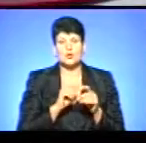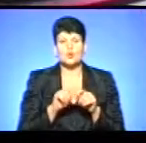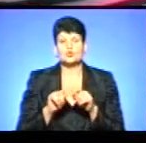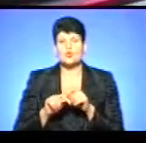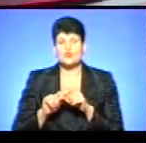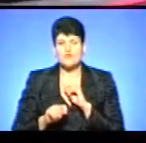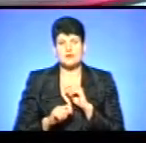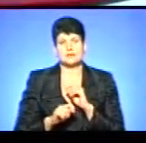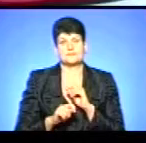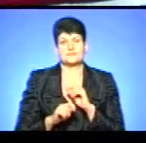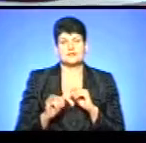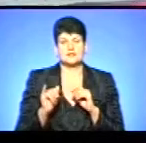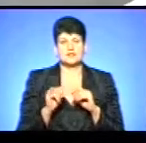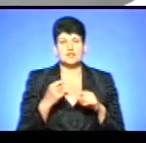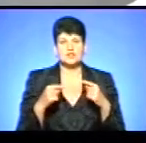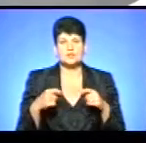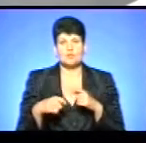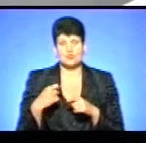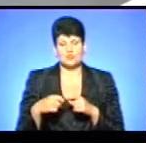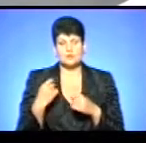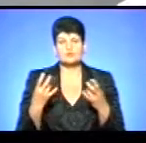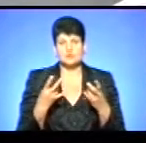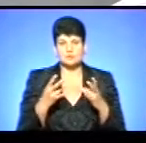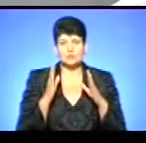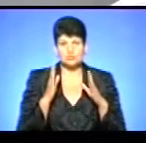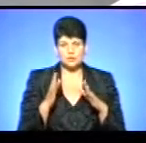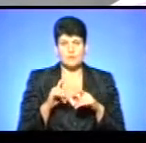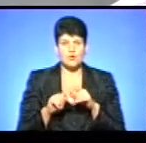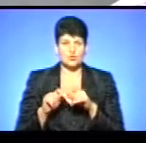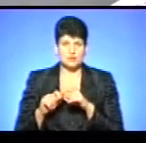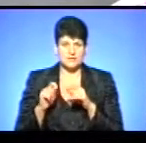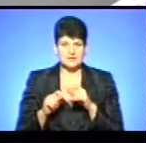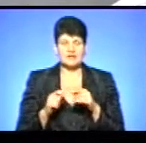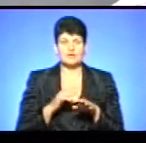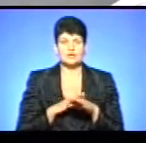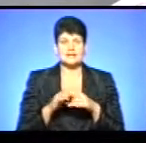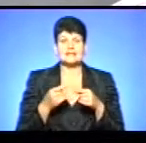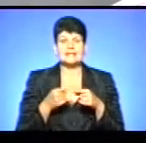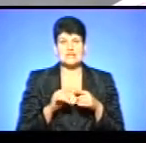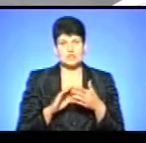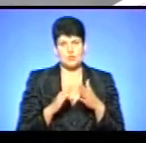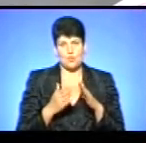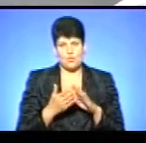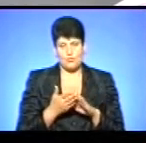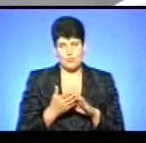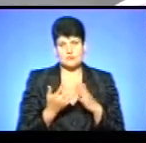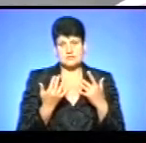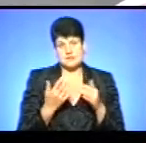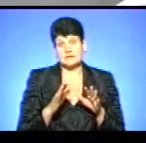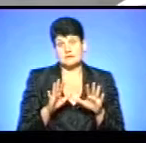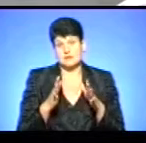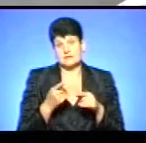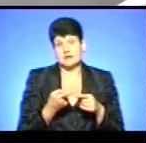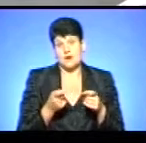десь запобігти тим чи іншим порушенням. Звичайно, потрібно буде проконтролювати виконання технічних умов, оскільки вже склалася така